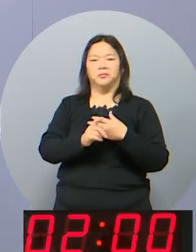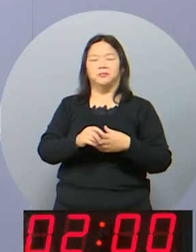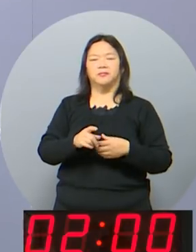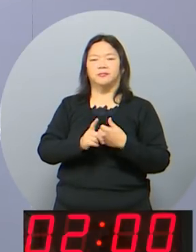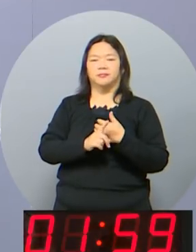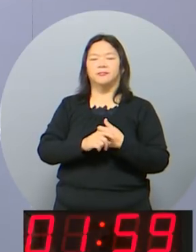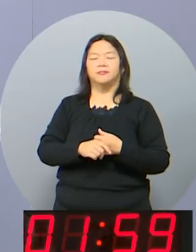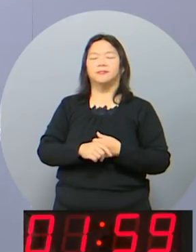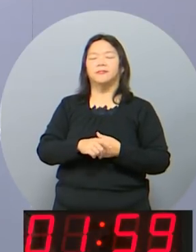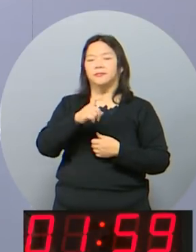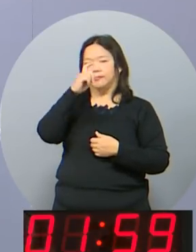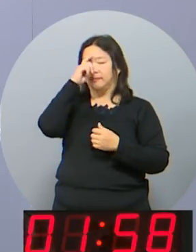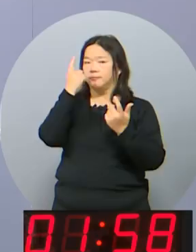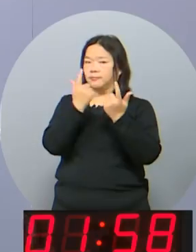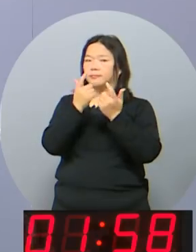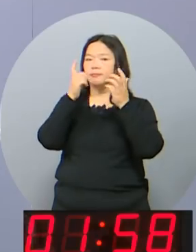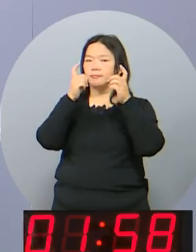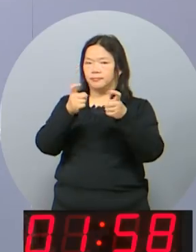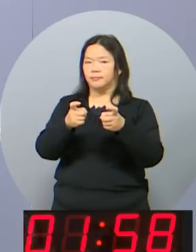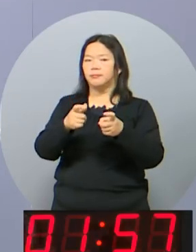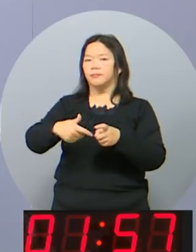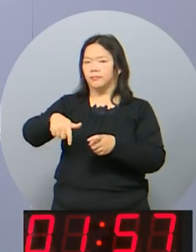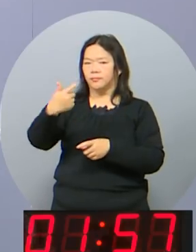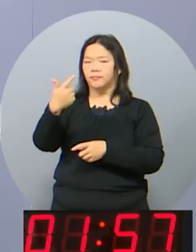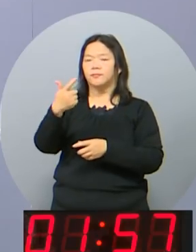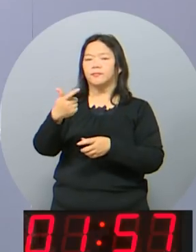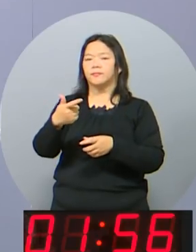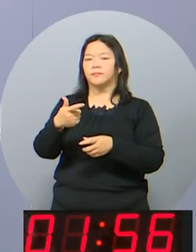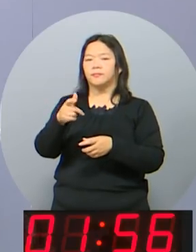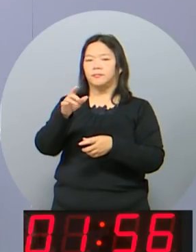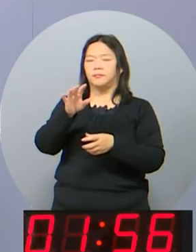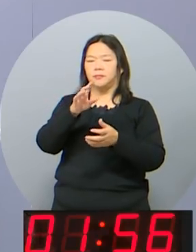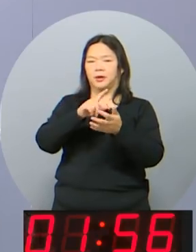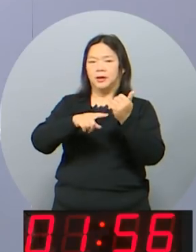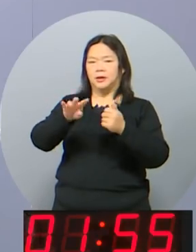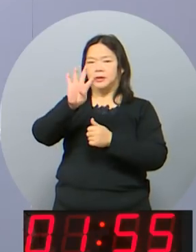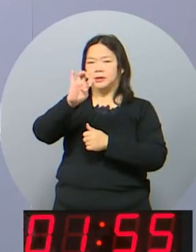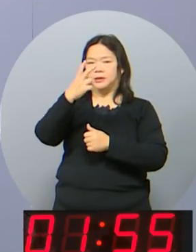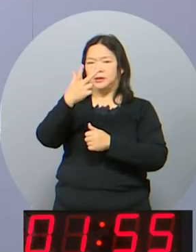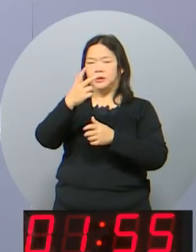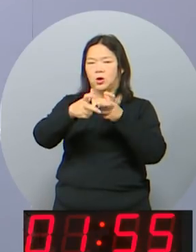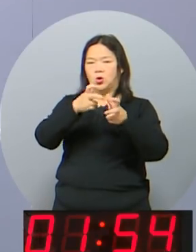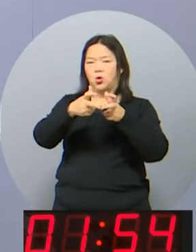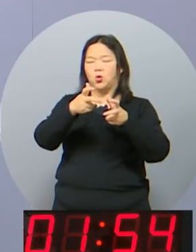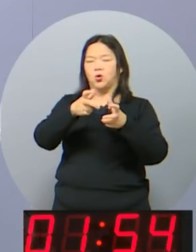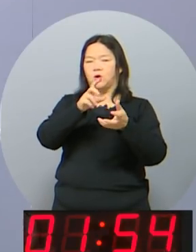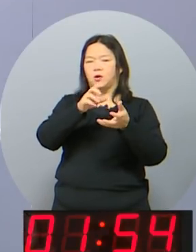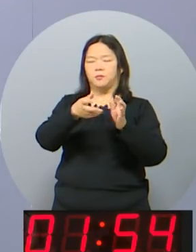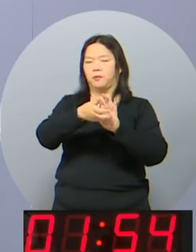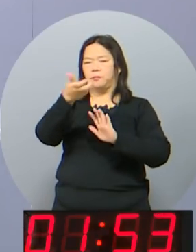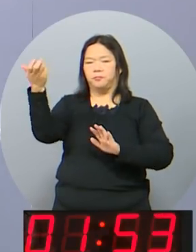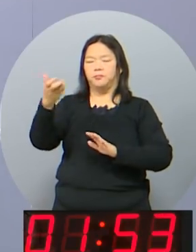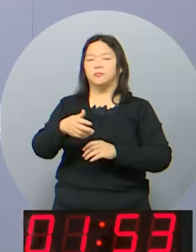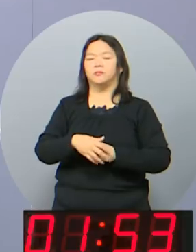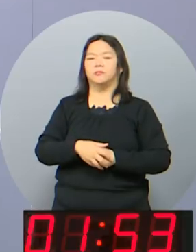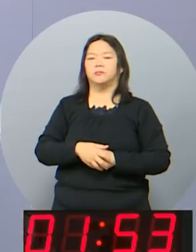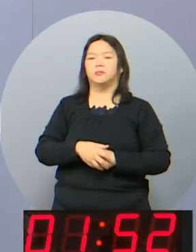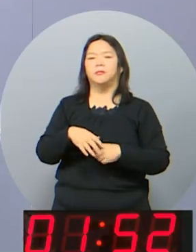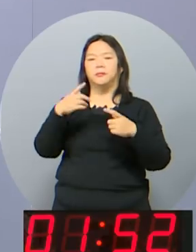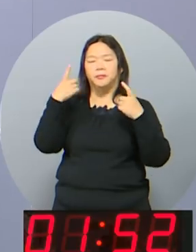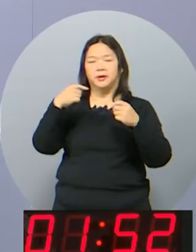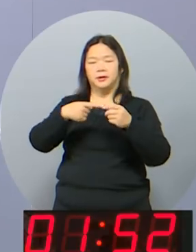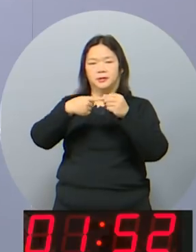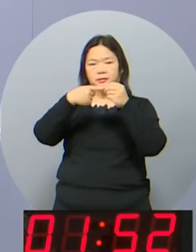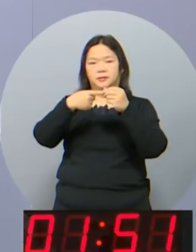北港一定要尽快的把这47座油厂的这个迁移，那本来是从第一